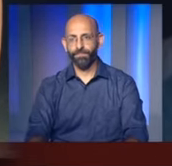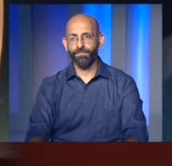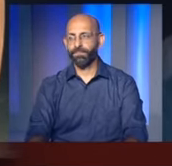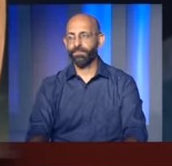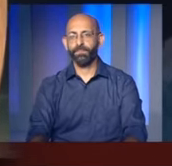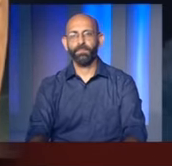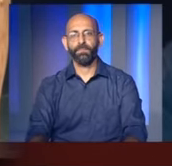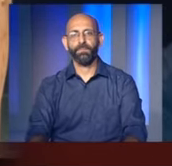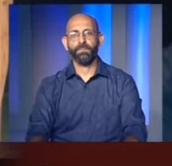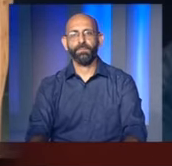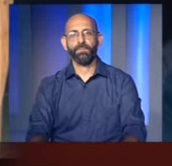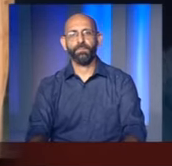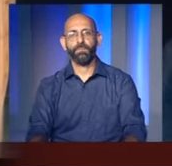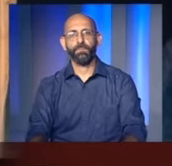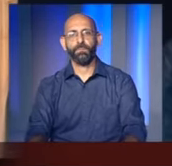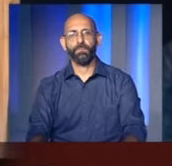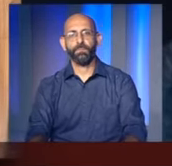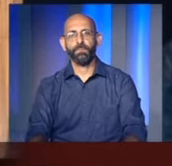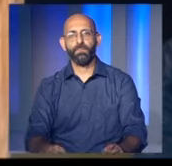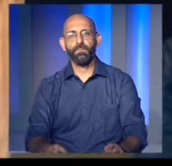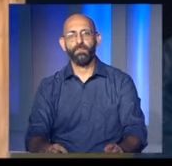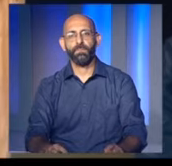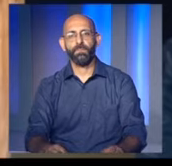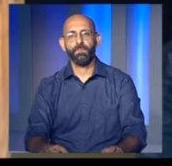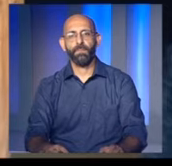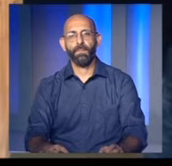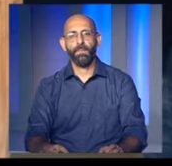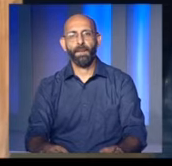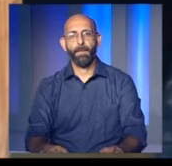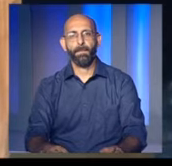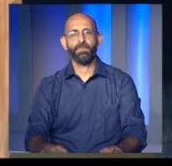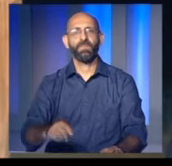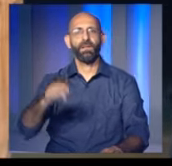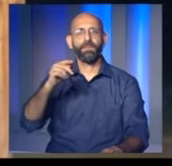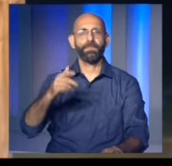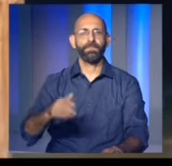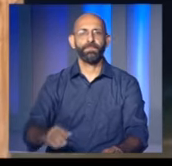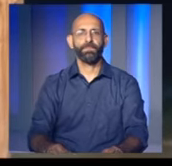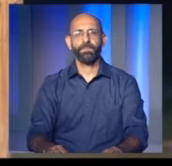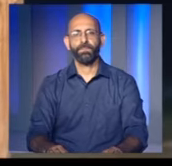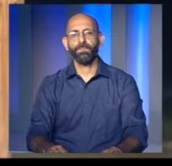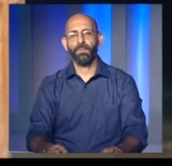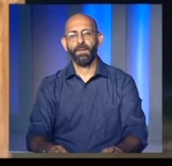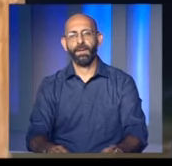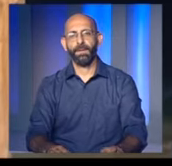فيها وأنا ببين وراه على الفيسبا، بس جو حبيب قلبي وخيي وأحلى فنان عن جد.